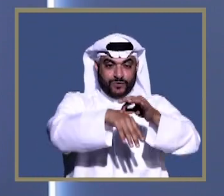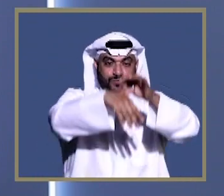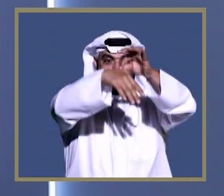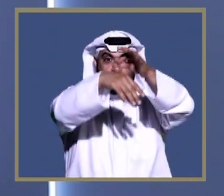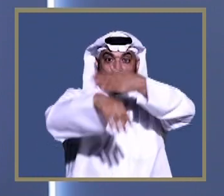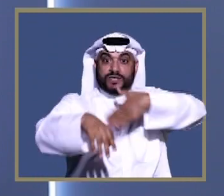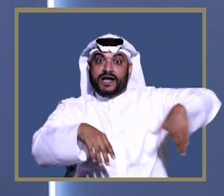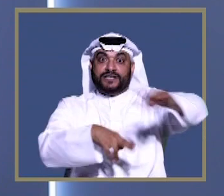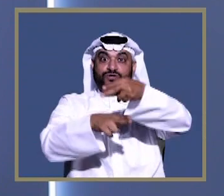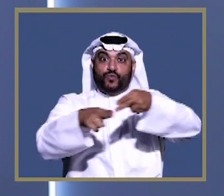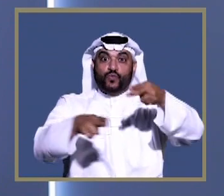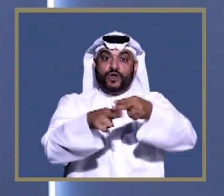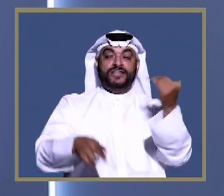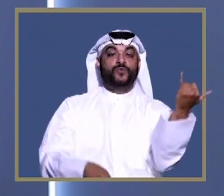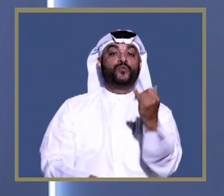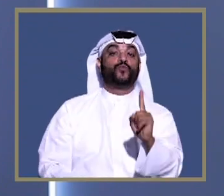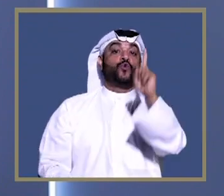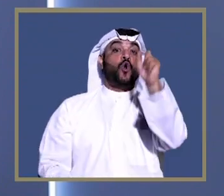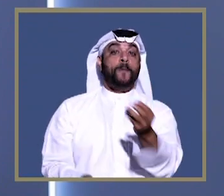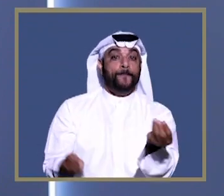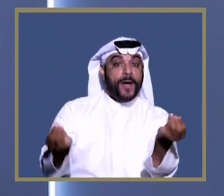والتركيبة السكانية تدخل أيضا من ضمن